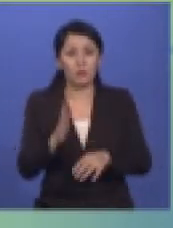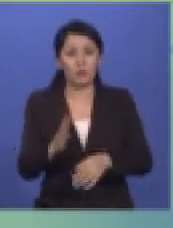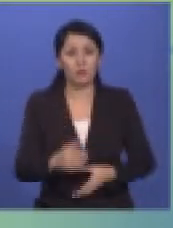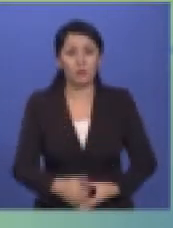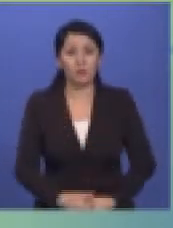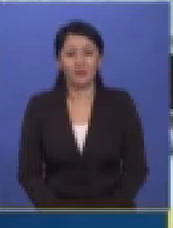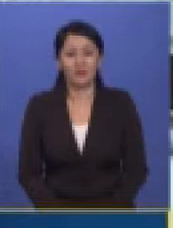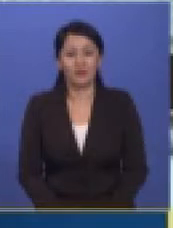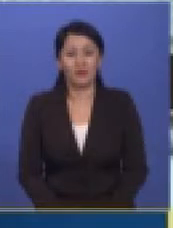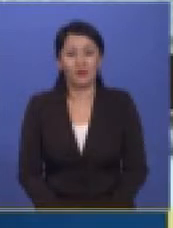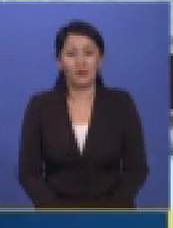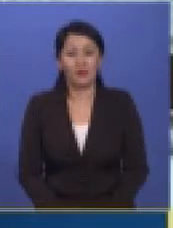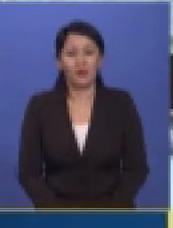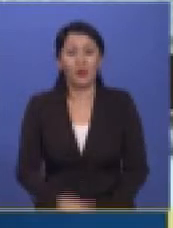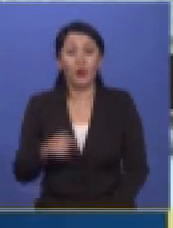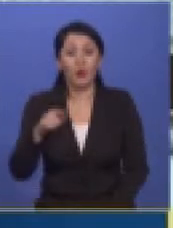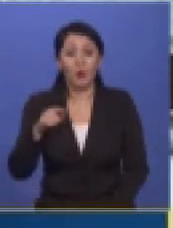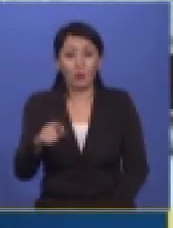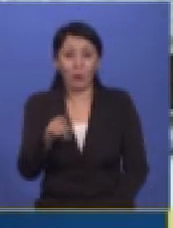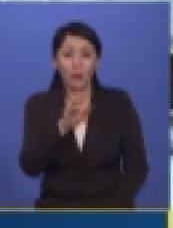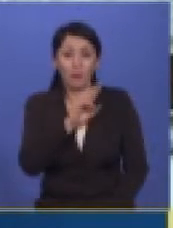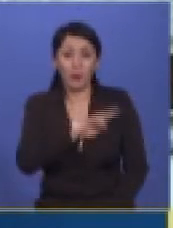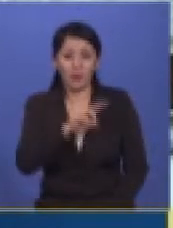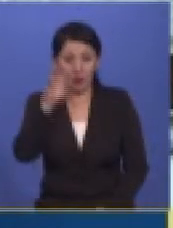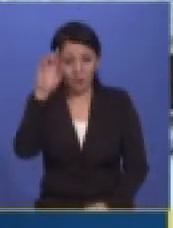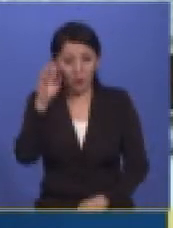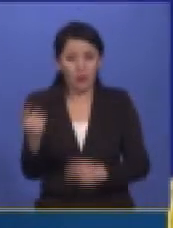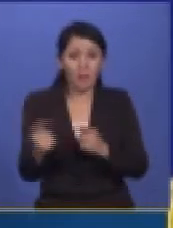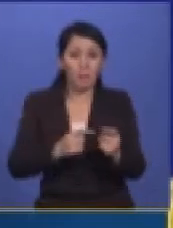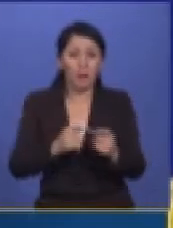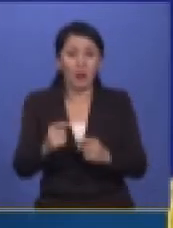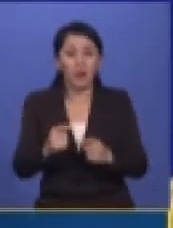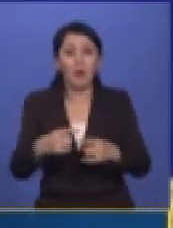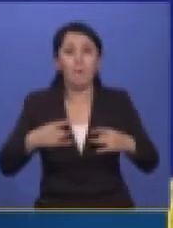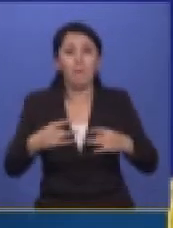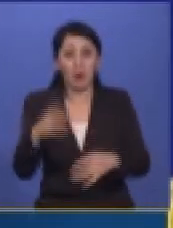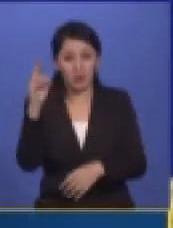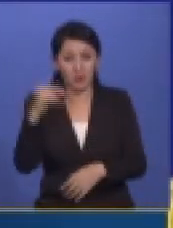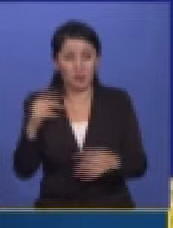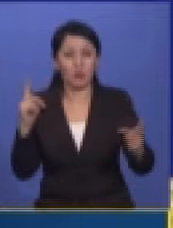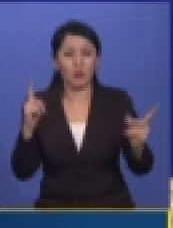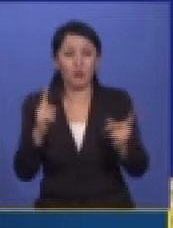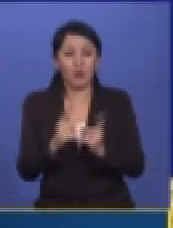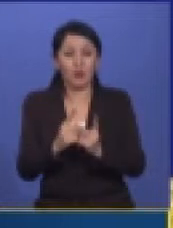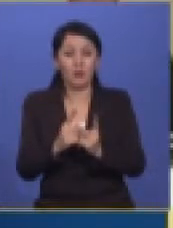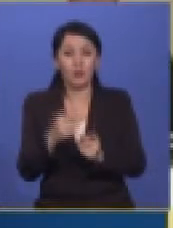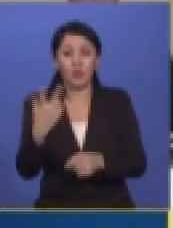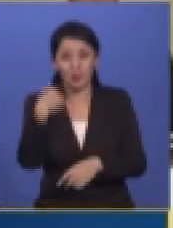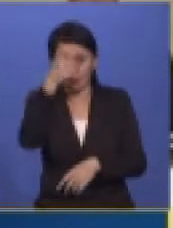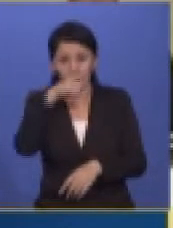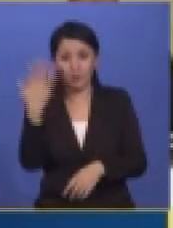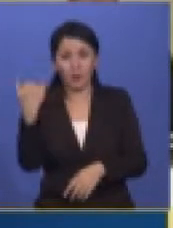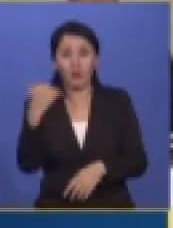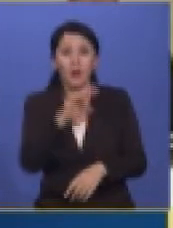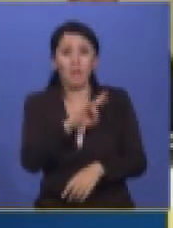материалында. Бұл жиынның жөні бөлек, себебі мемлекет басшылары мерейлі дата қарсаңда бас қосып отыр. Осыдан 30 жыл бұрын